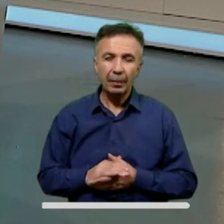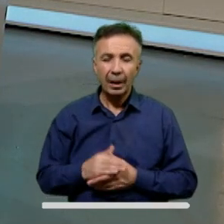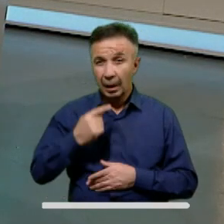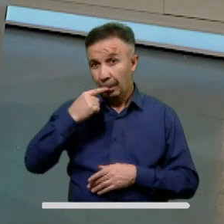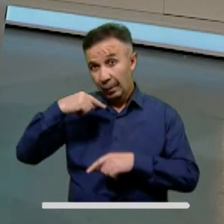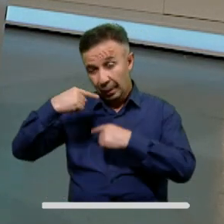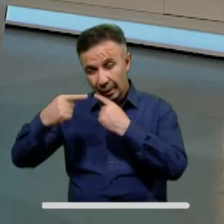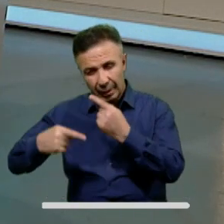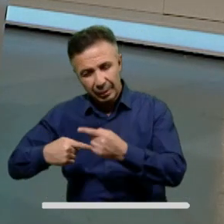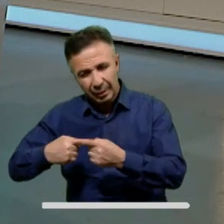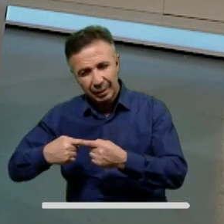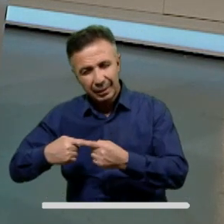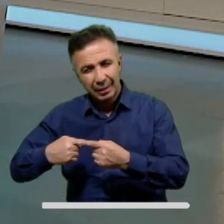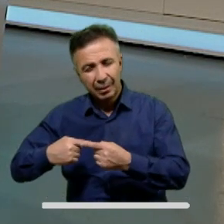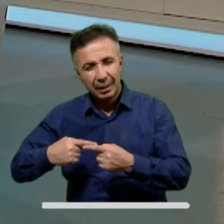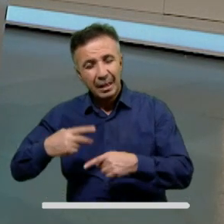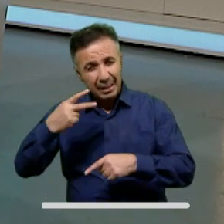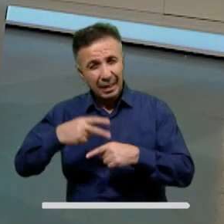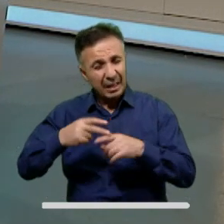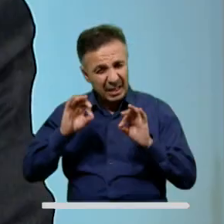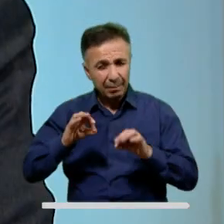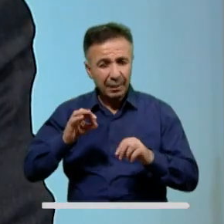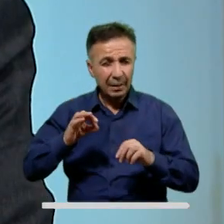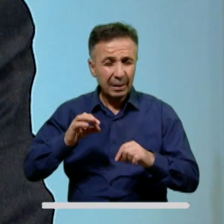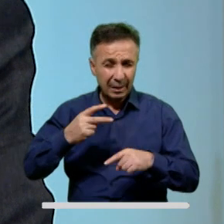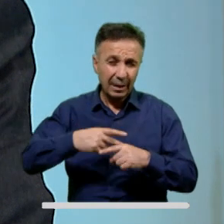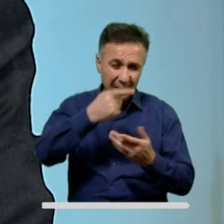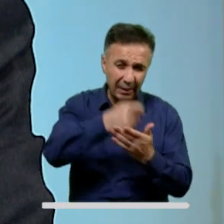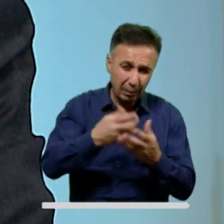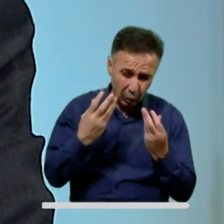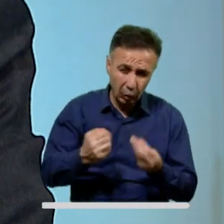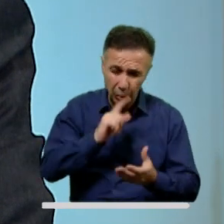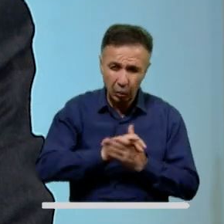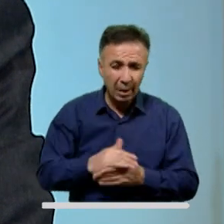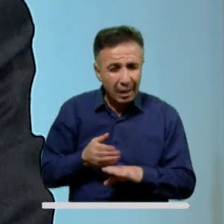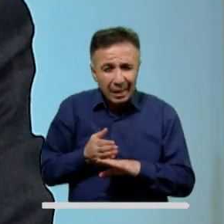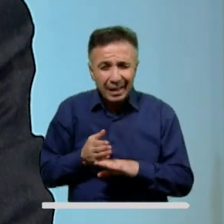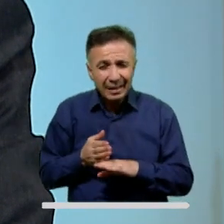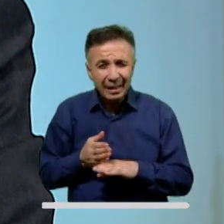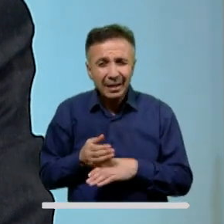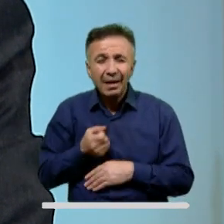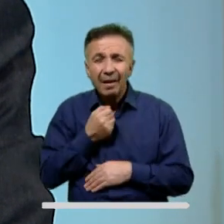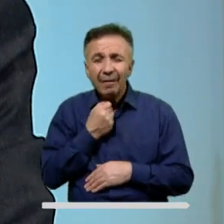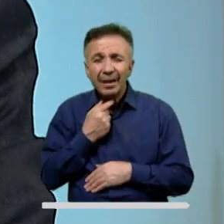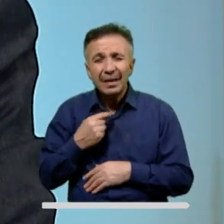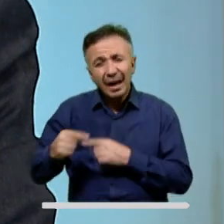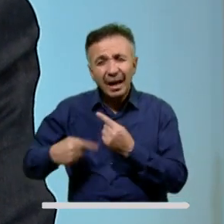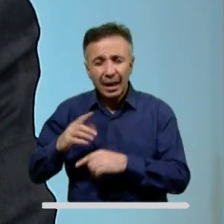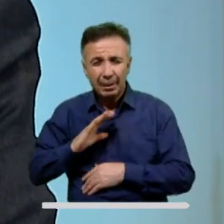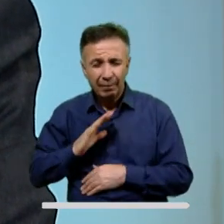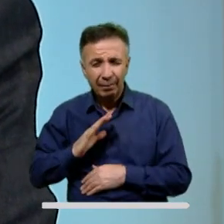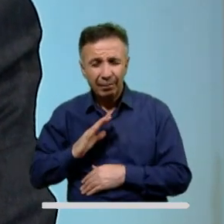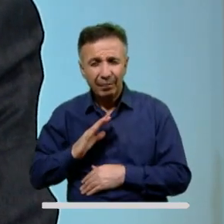senenin zekatını da bu sene verebilir miyim? Çünkü neden? Bir tanıdığımız var. Sıkışmış, daralmış yani. Ön düşle versek